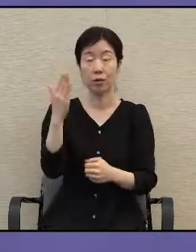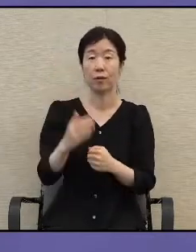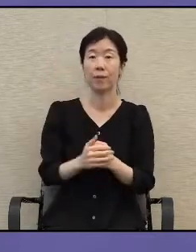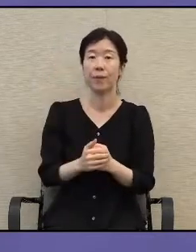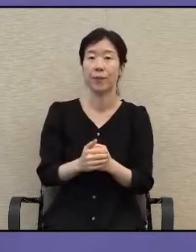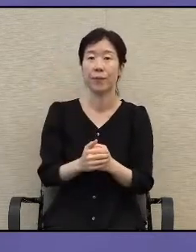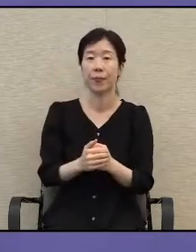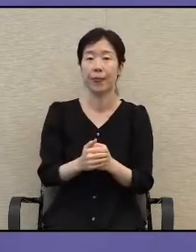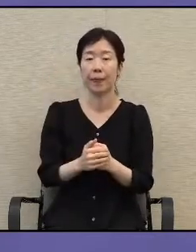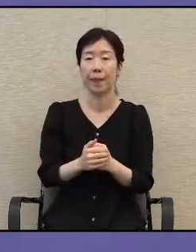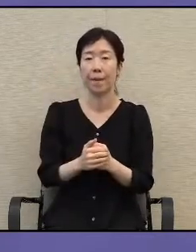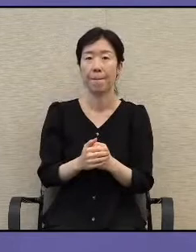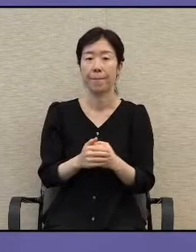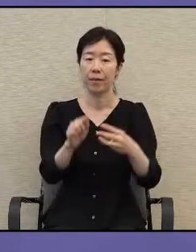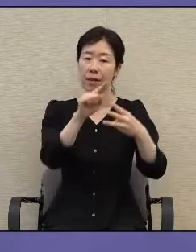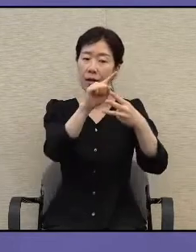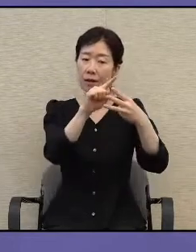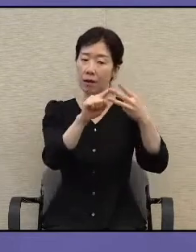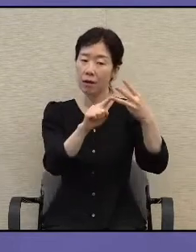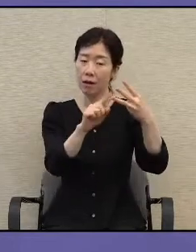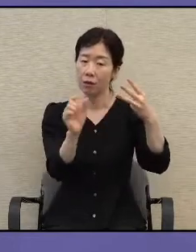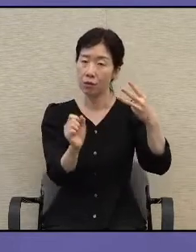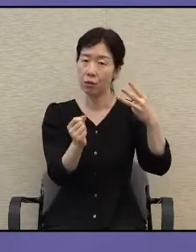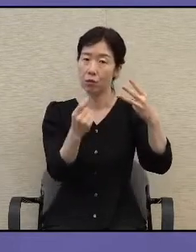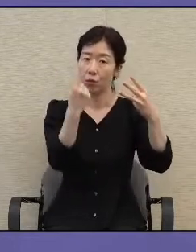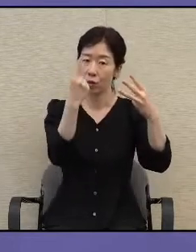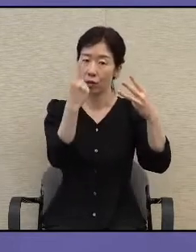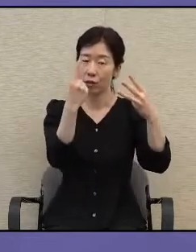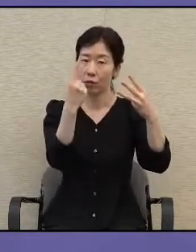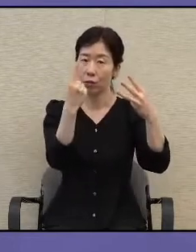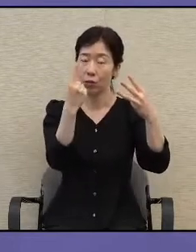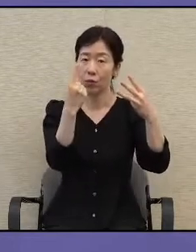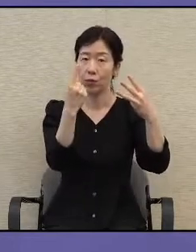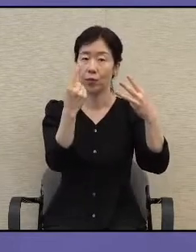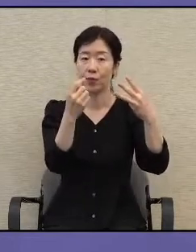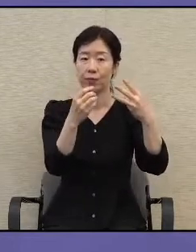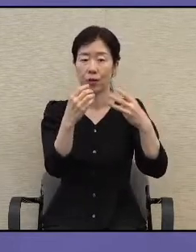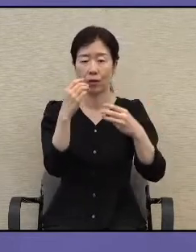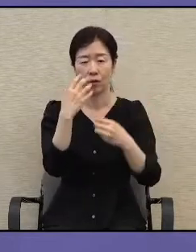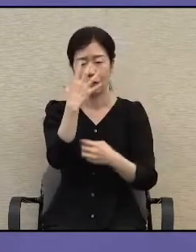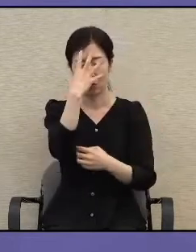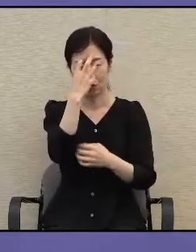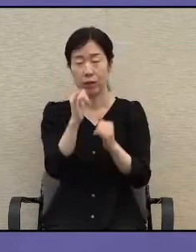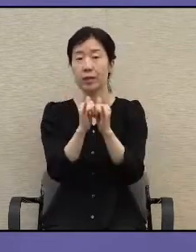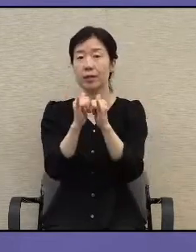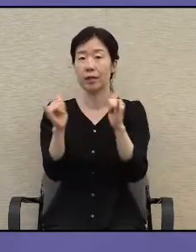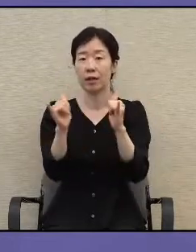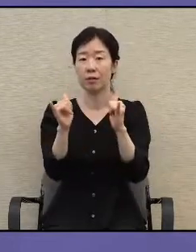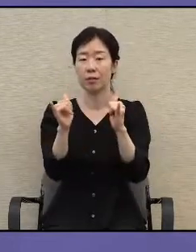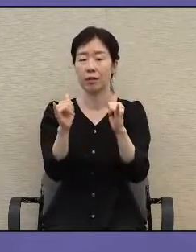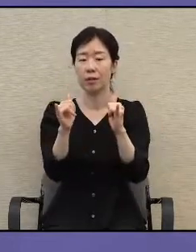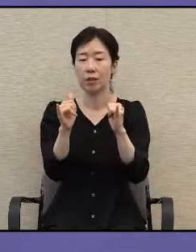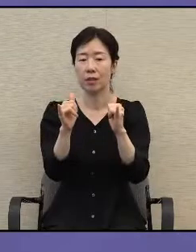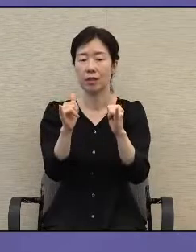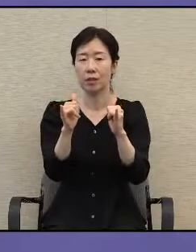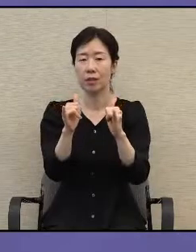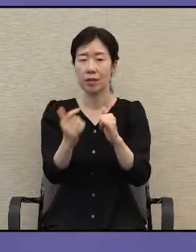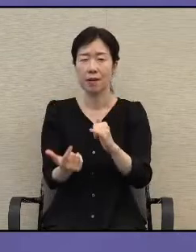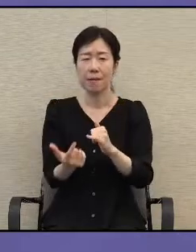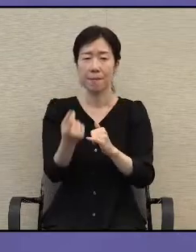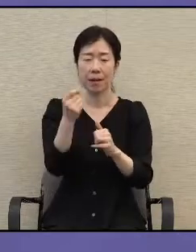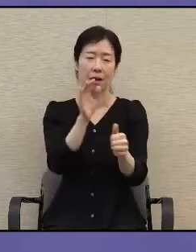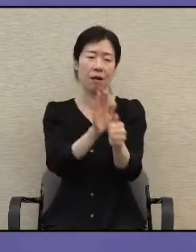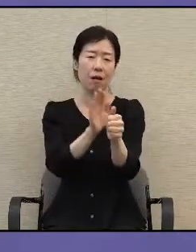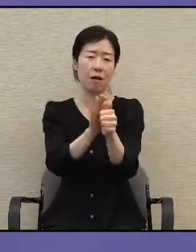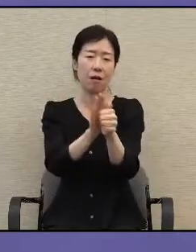이러한 분들이 더 장기화되고 지속적으로 이러한 문제가 지속이 되었을 때는 조기 개입을 받을 수 있도록 하는 이런 연결이 굉장히